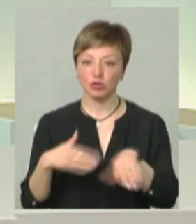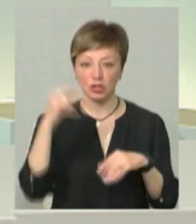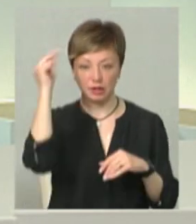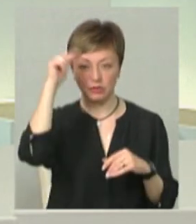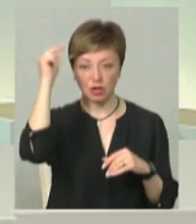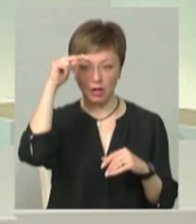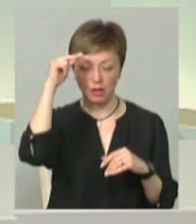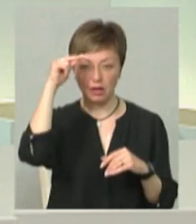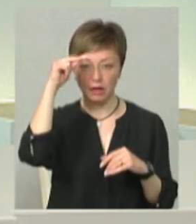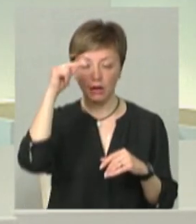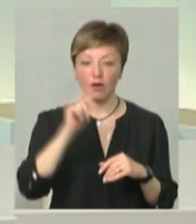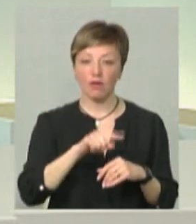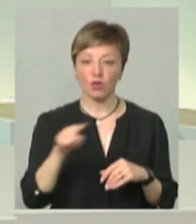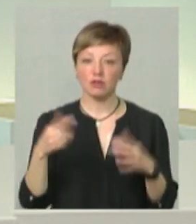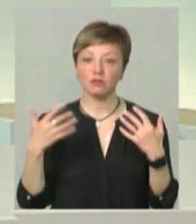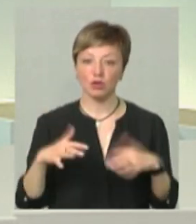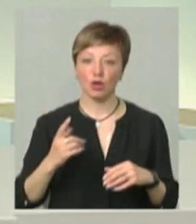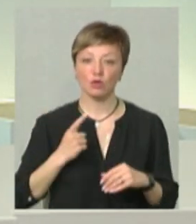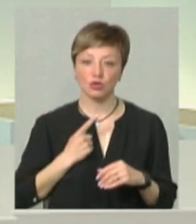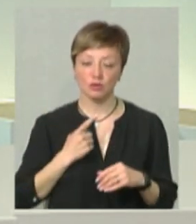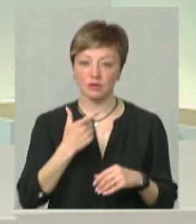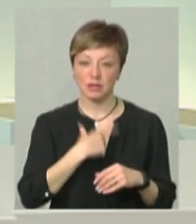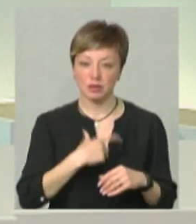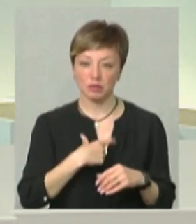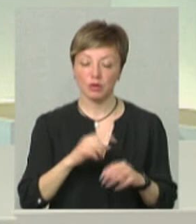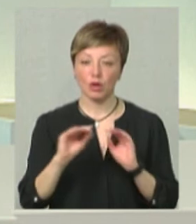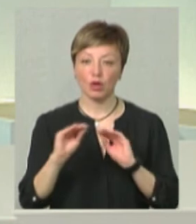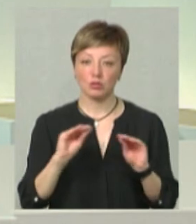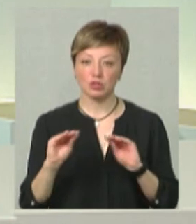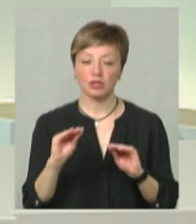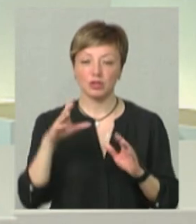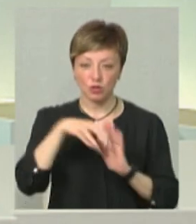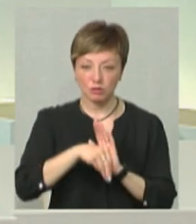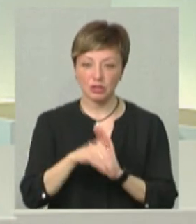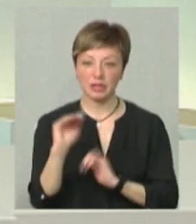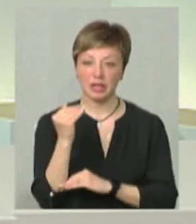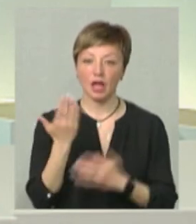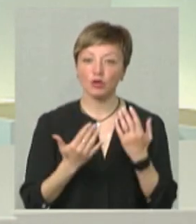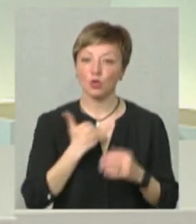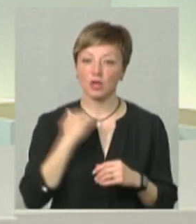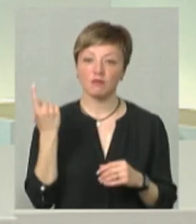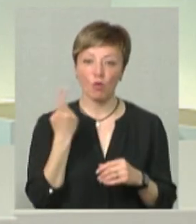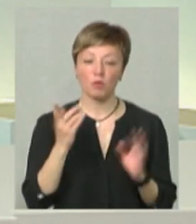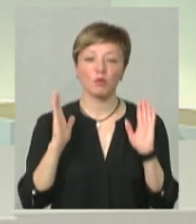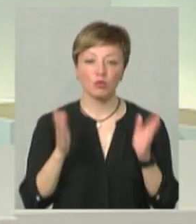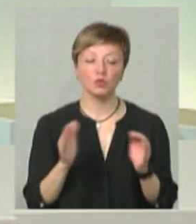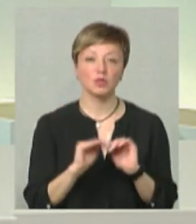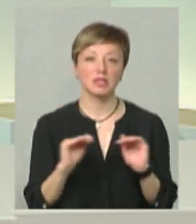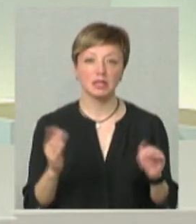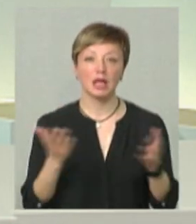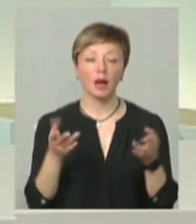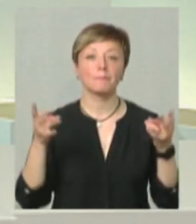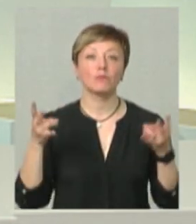навчання, вони вже очікують у себе розміщення дитини. Якщо у нас в області будуть діти,